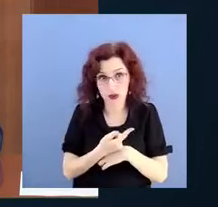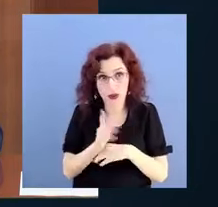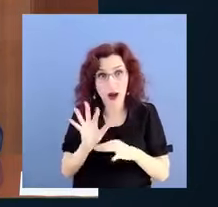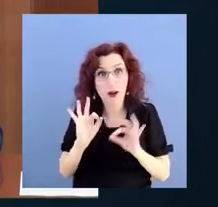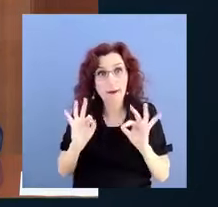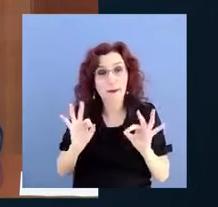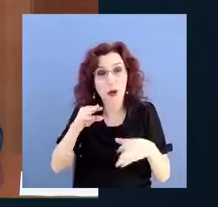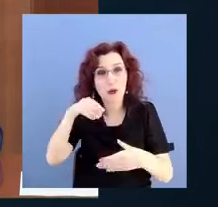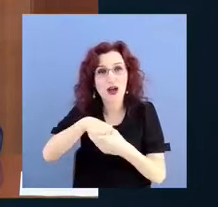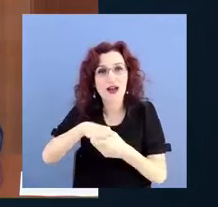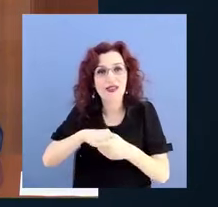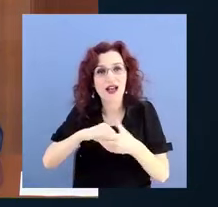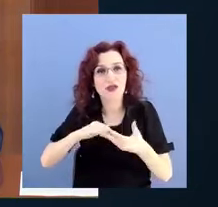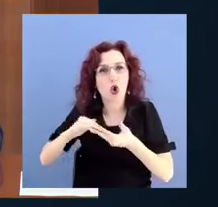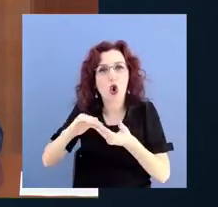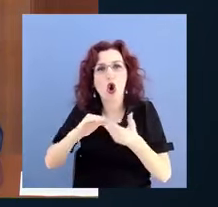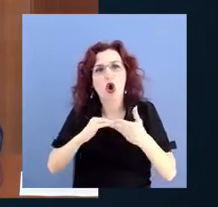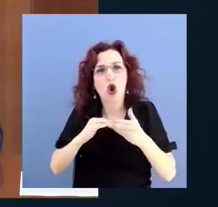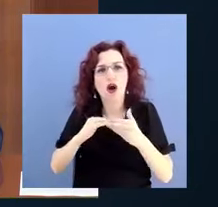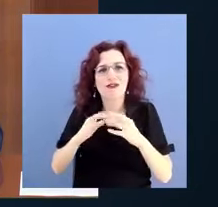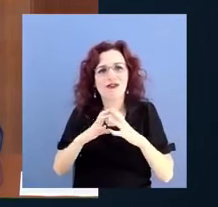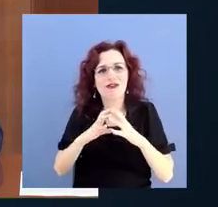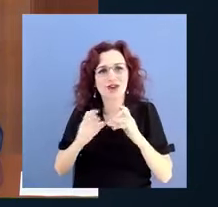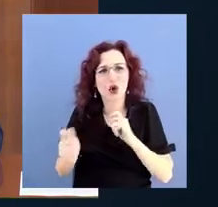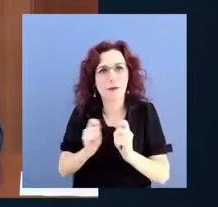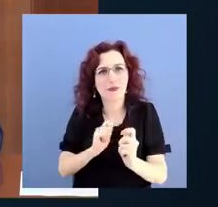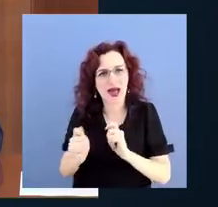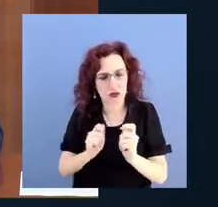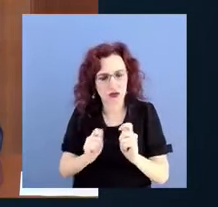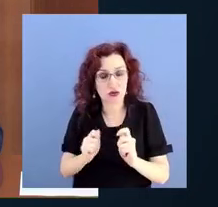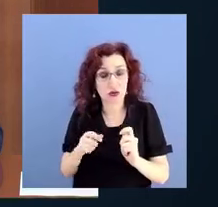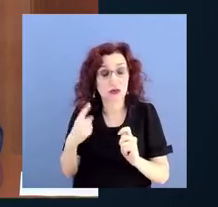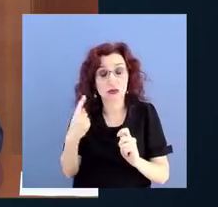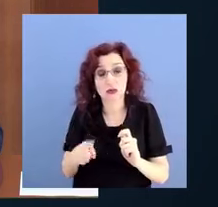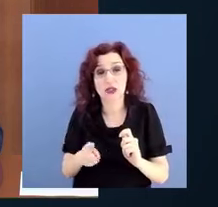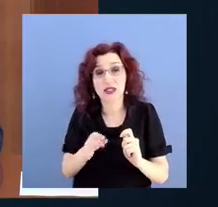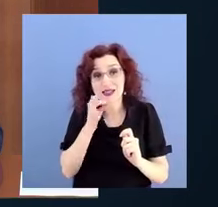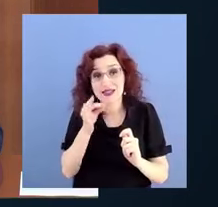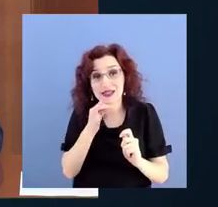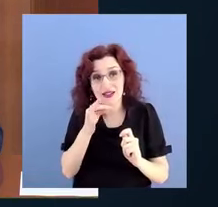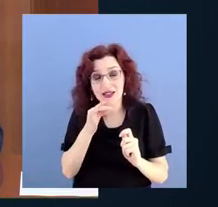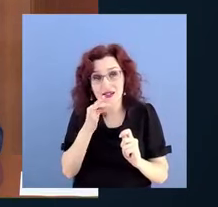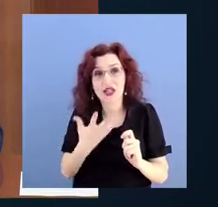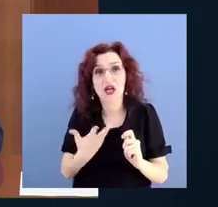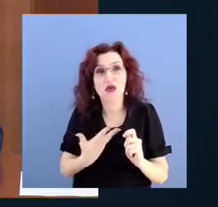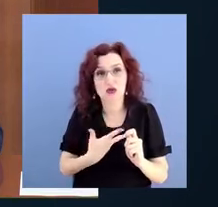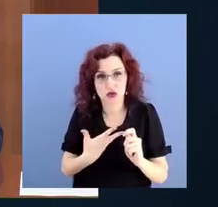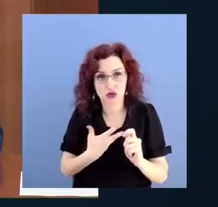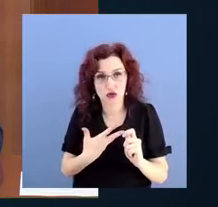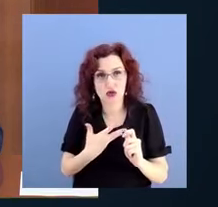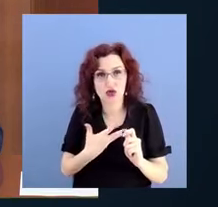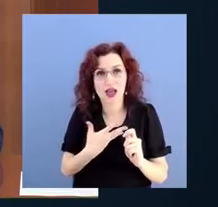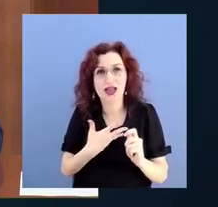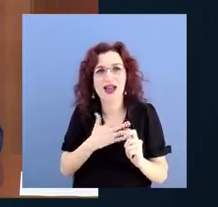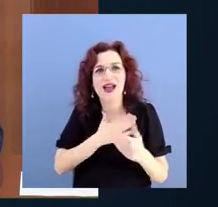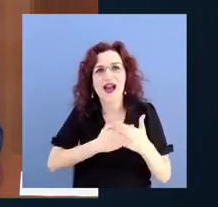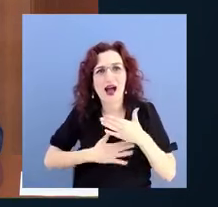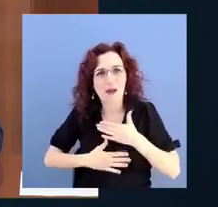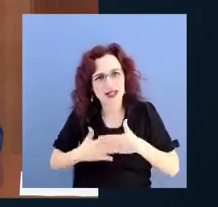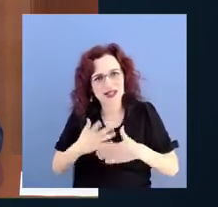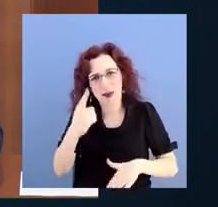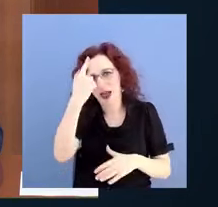il che vuol dire che c'è stata come dire un apprezzamento del ruolo e delle attività dell'ente bilaterale